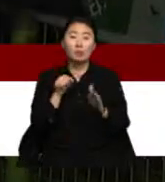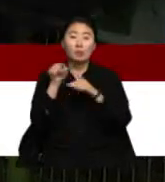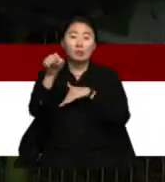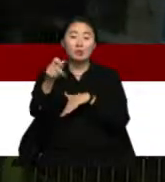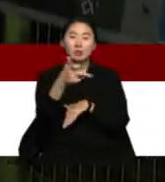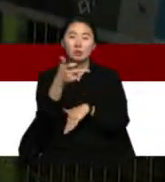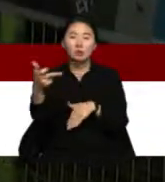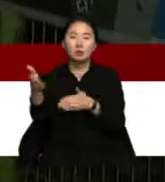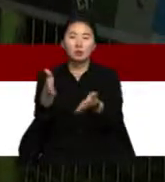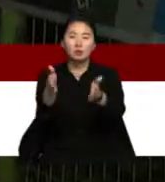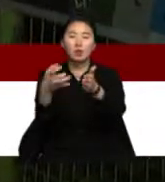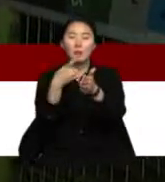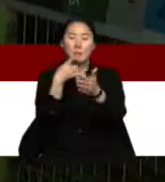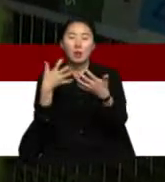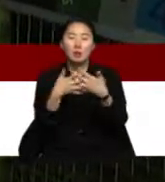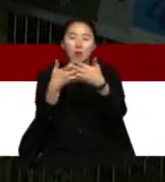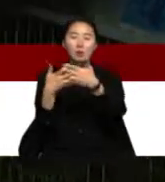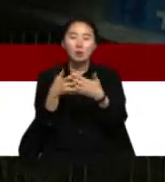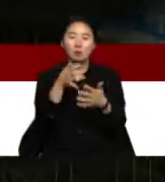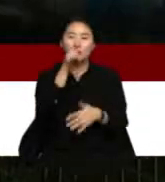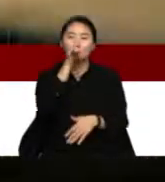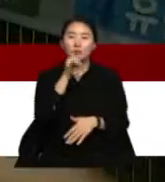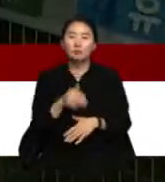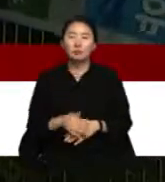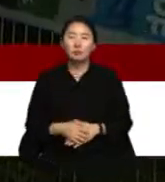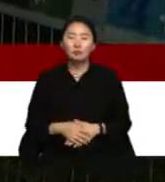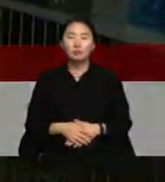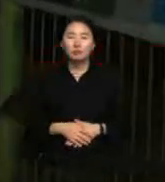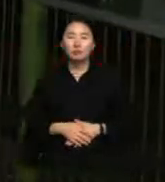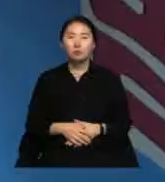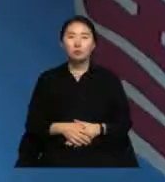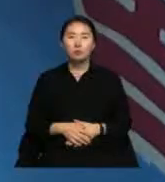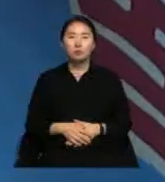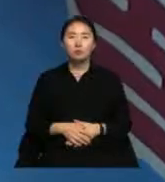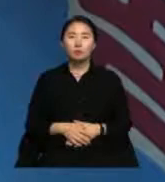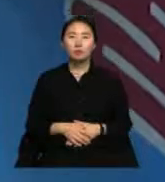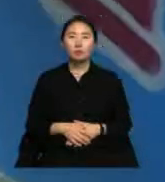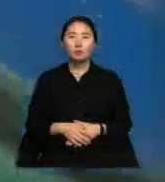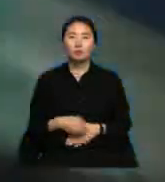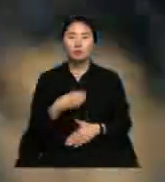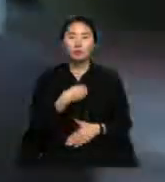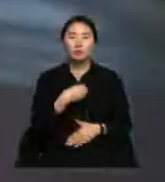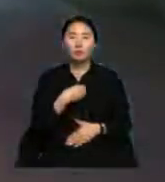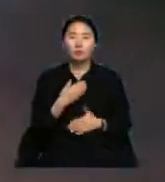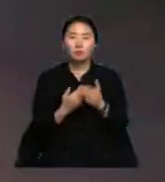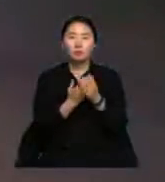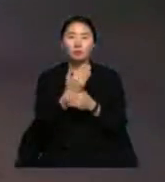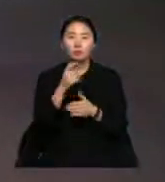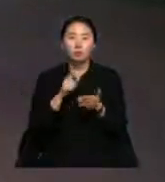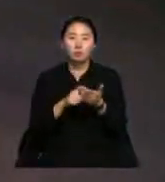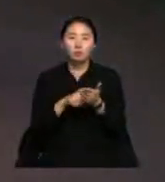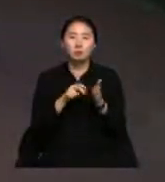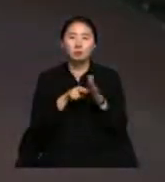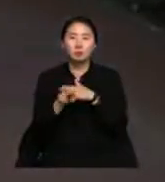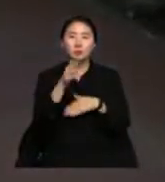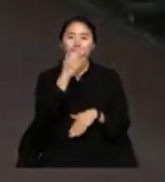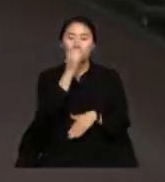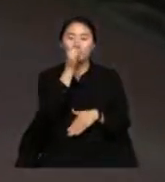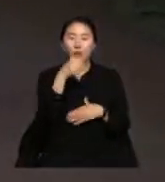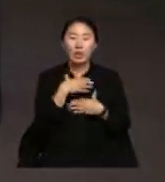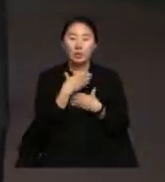큰 길, 저렇 아마 이쪽 이렇게 쭉 있을 거예요, 그게. 위급 상황 발생 시 긴급하게 대피할 수 있도록